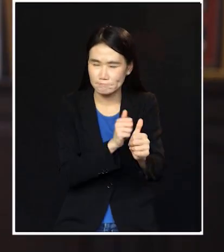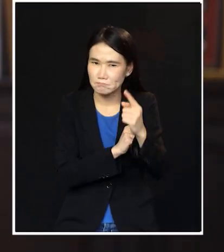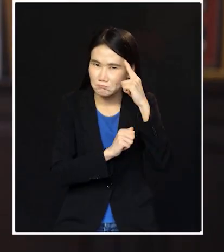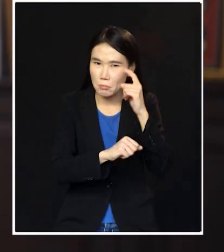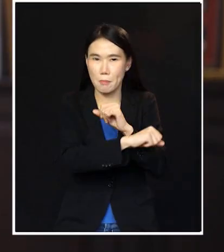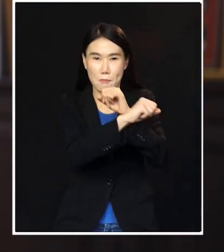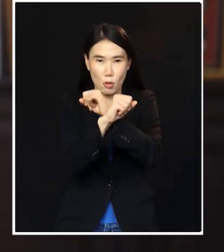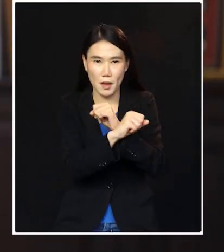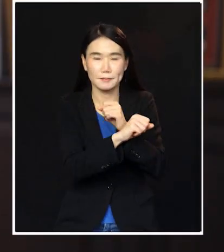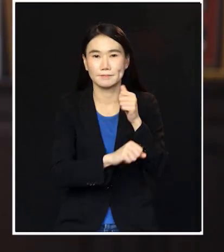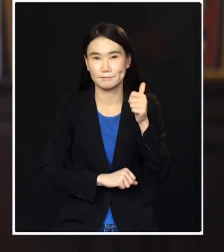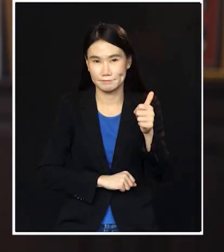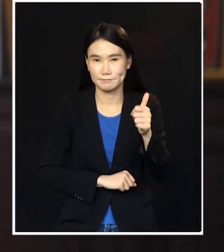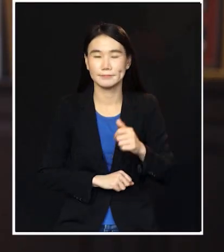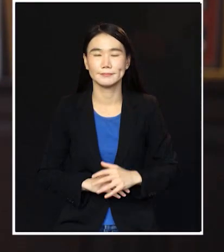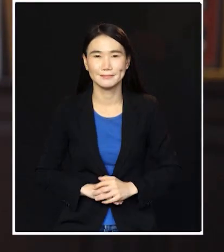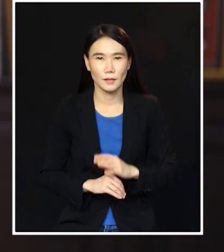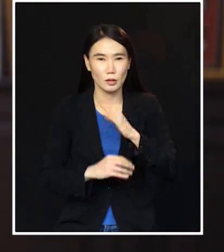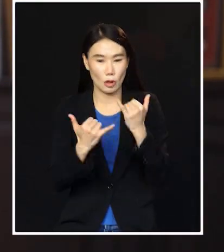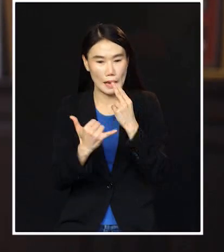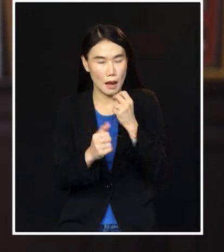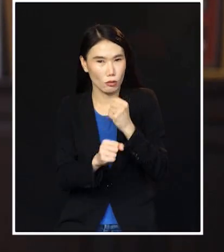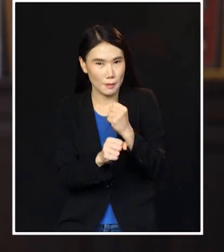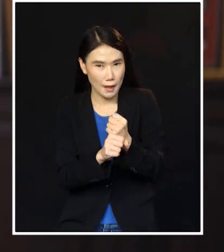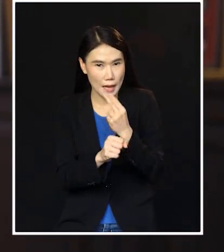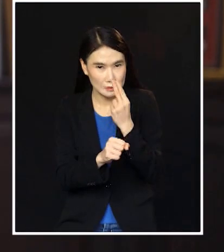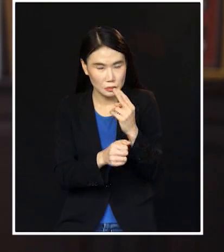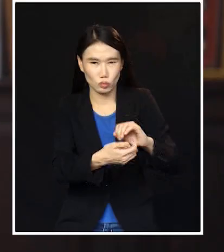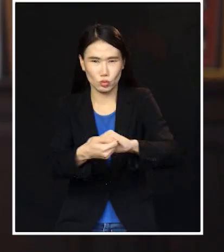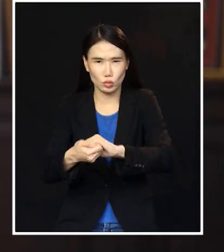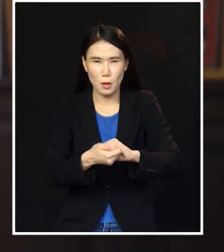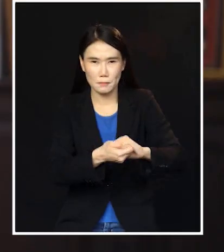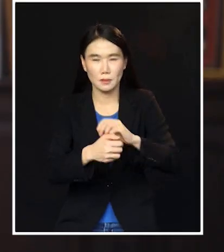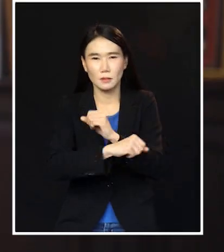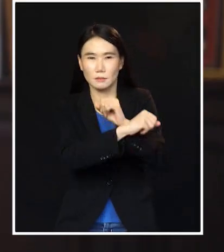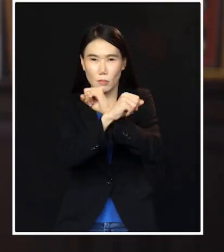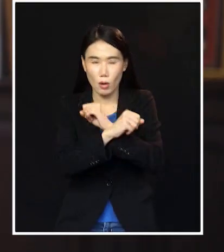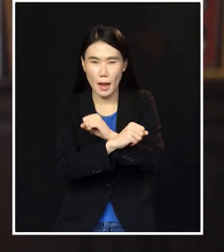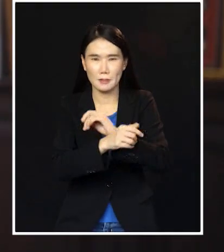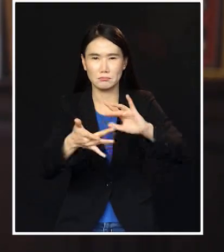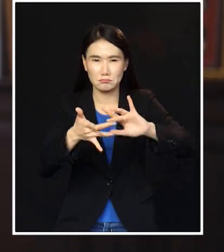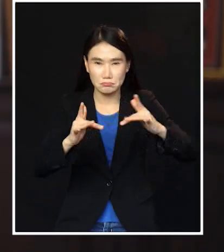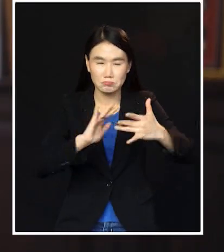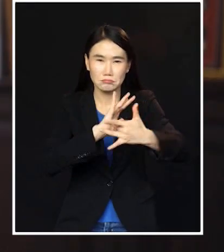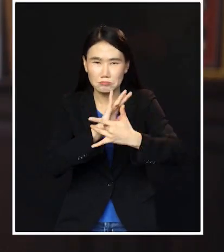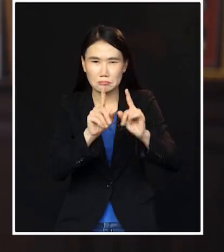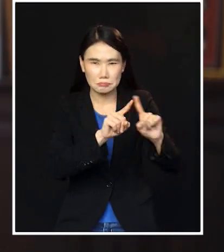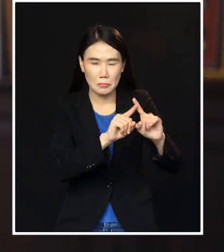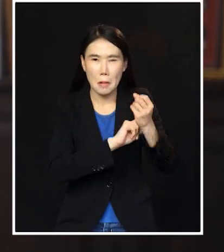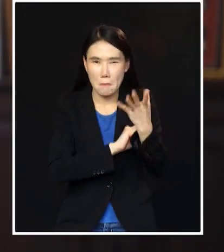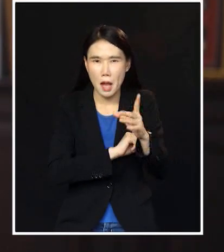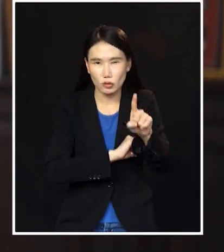ภัยไซเบอร์ต่างๆเหล่านี้ซึ่งการทำงานแล้วก็ความร่วมมือกันเนี่ยเพื่อป้องกันภัยไซ